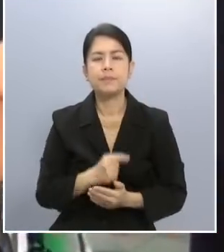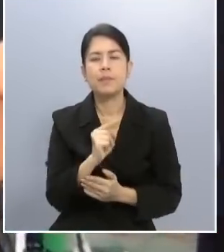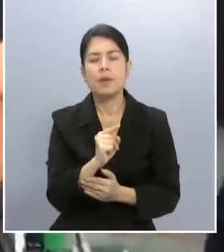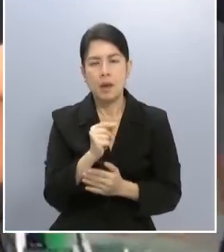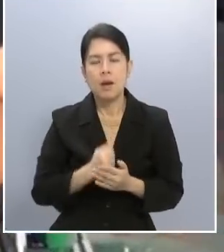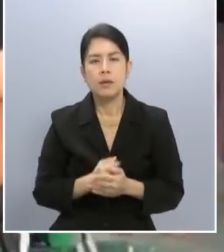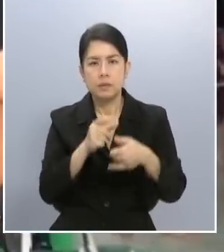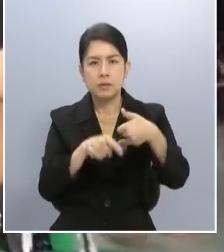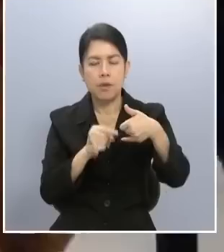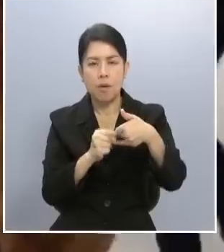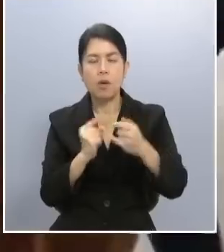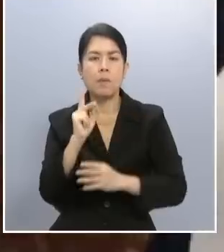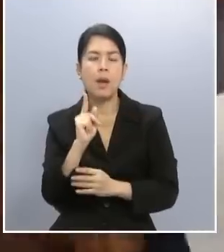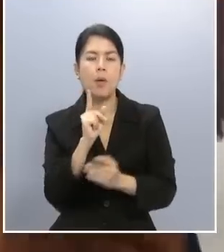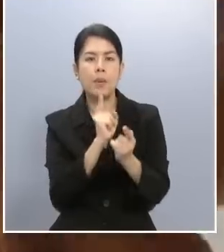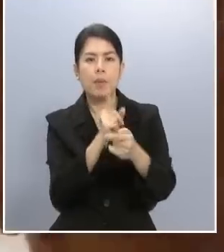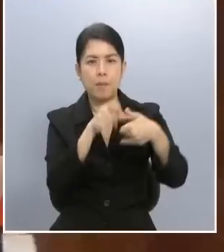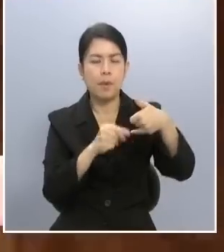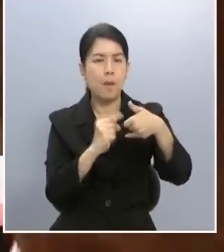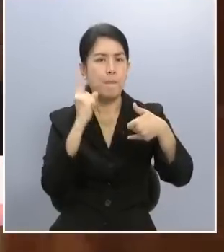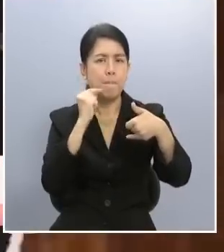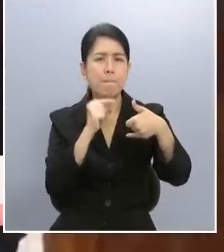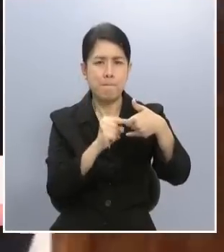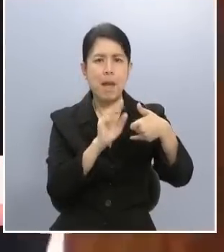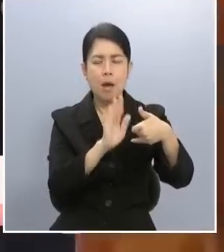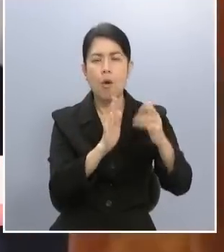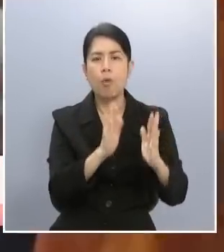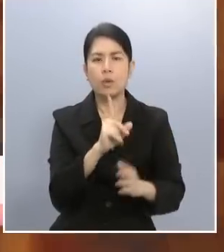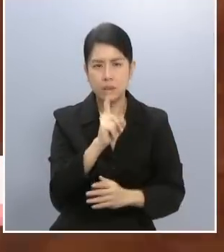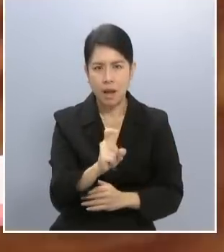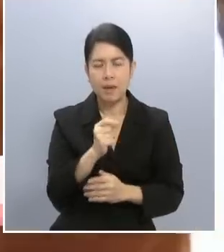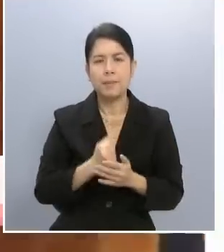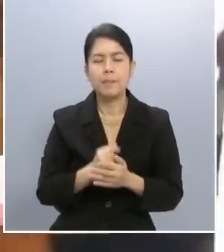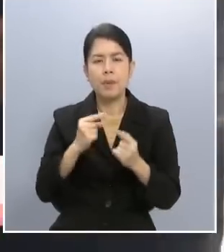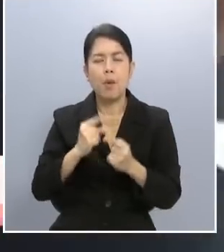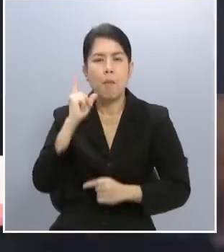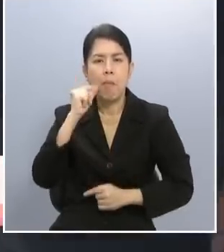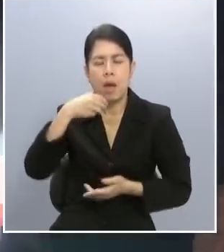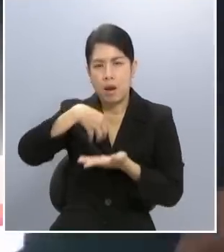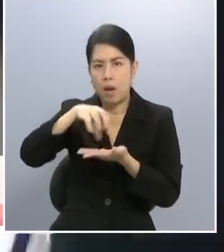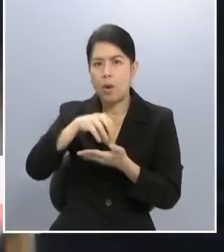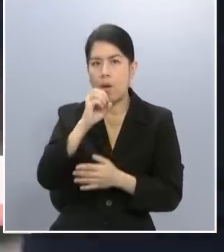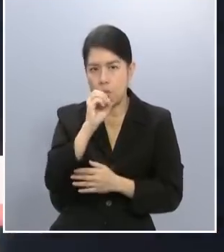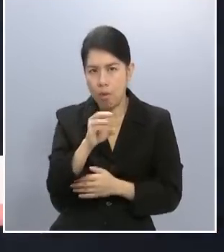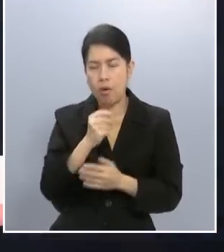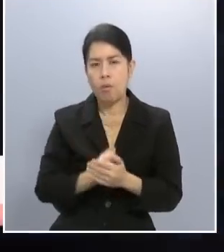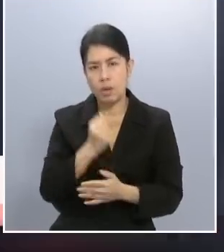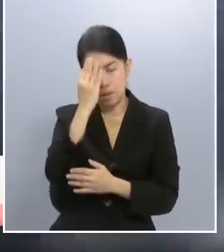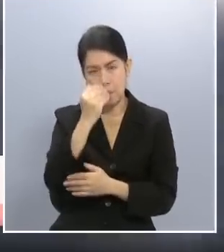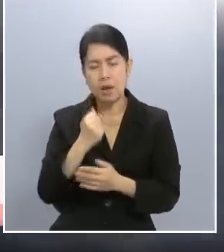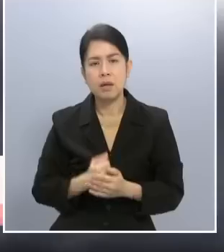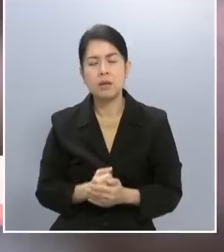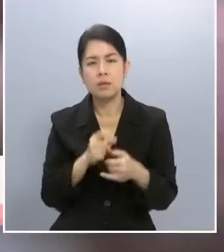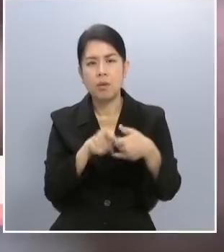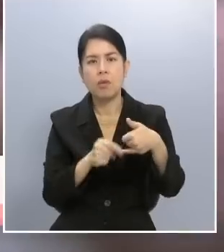แม่ของคุณกมลพรทั้งแม่บอกว่าแม่มีลางสังหรณ์นะคะก่อนที่จะรู้ว่าลูกถูกลุงเดชา